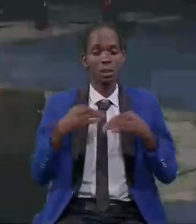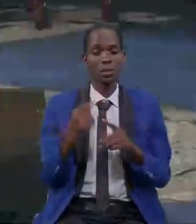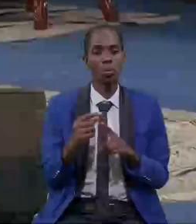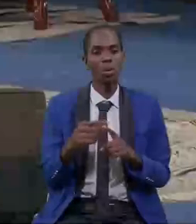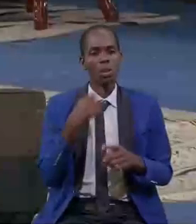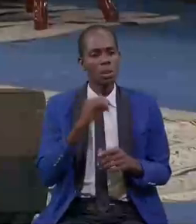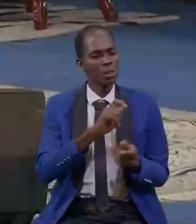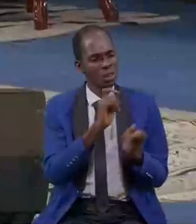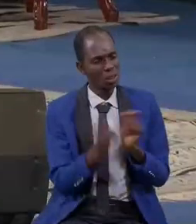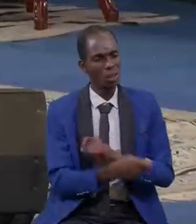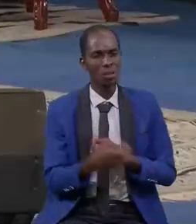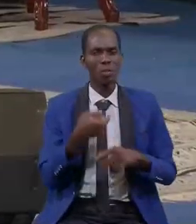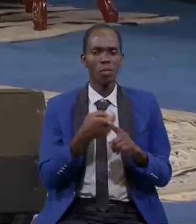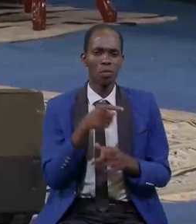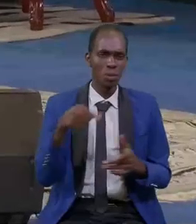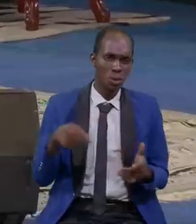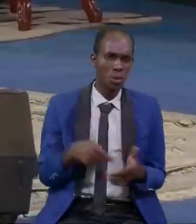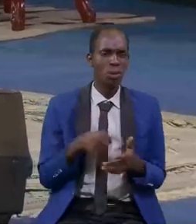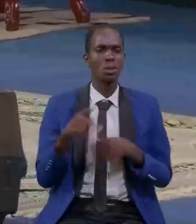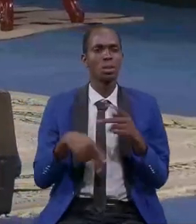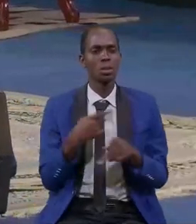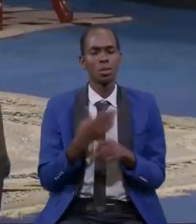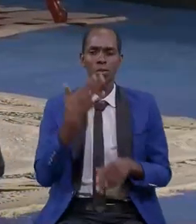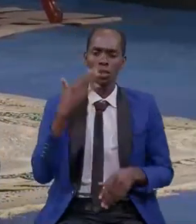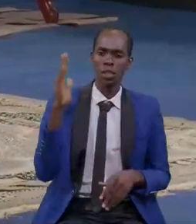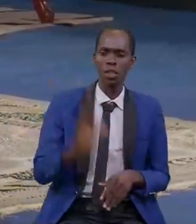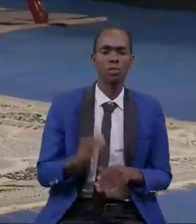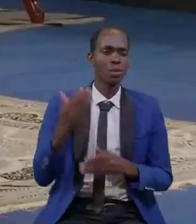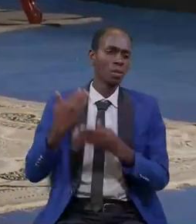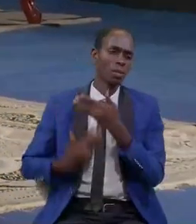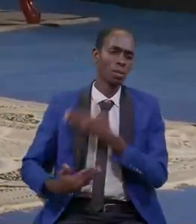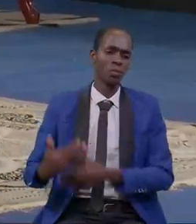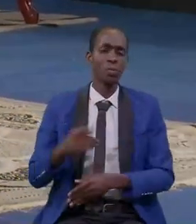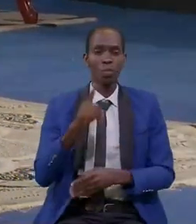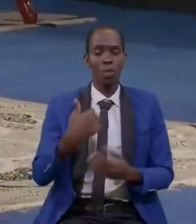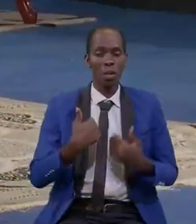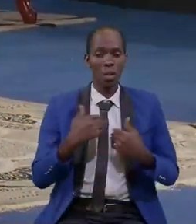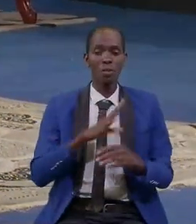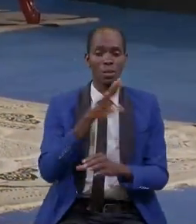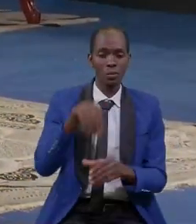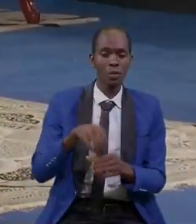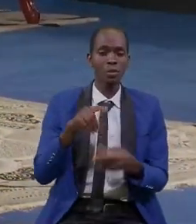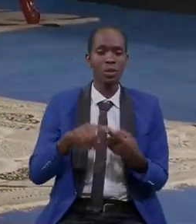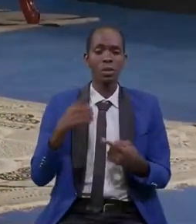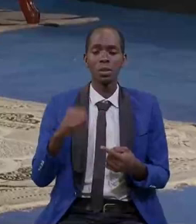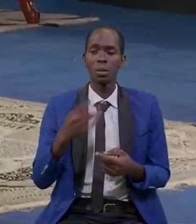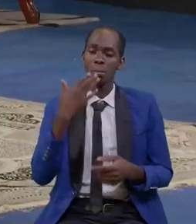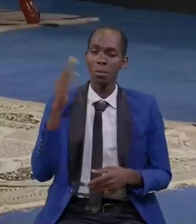détournés de cette génération perverse. Vous faites partie de cette génération avant.